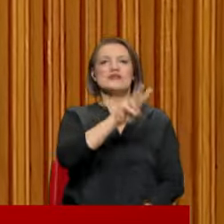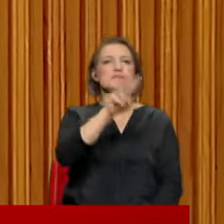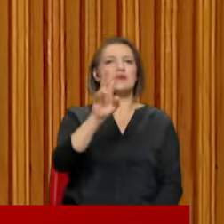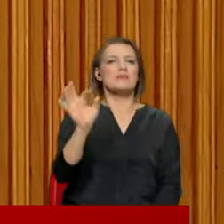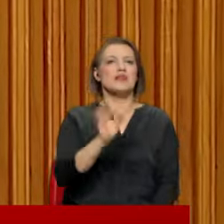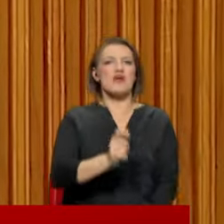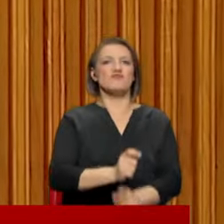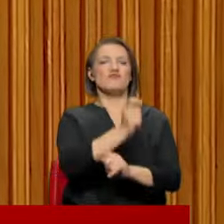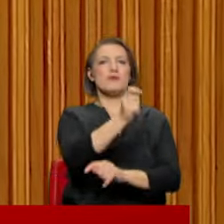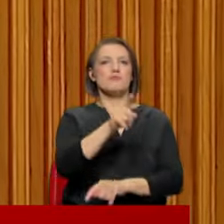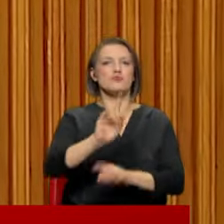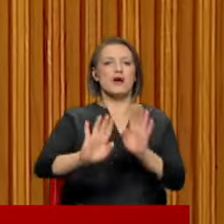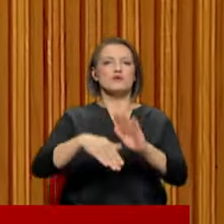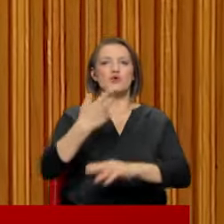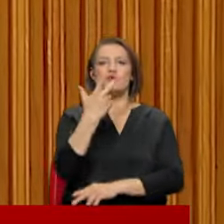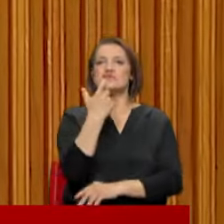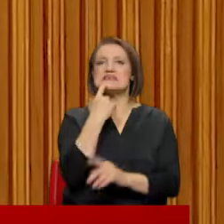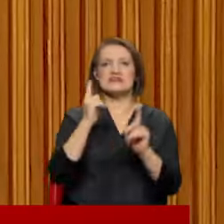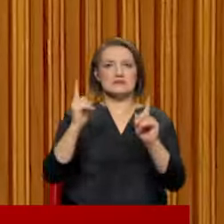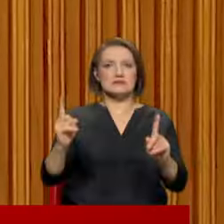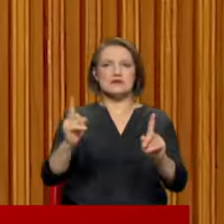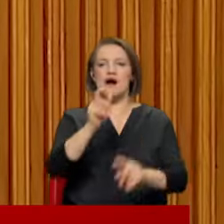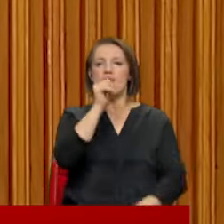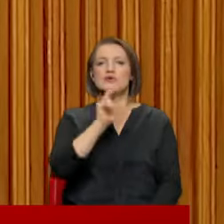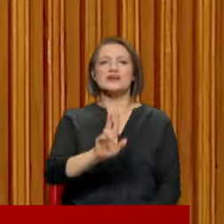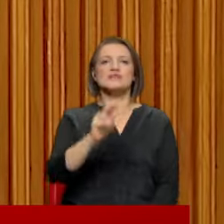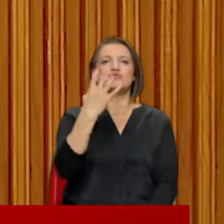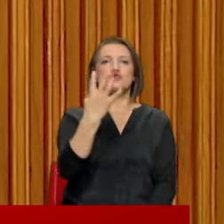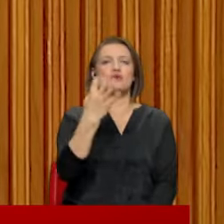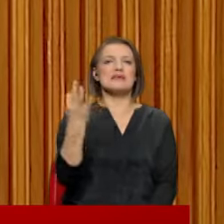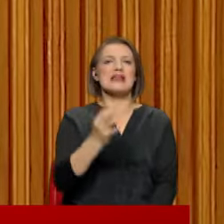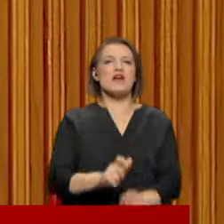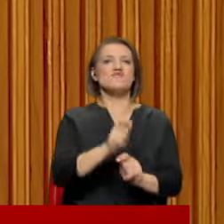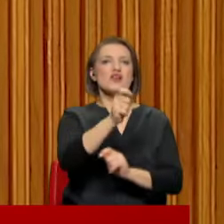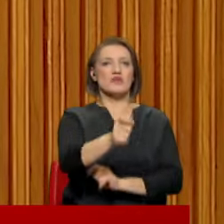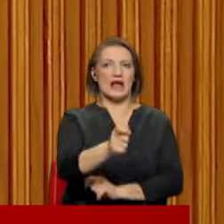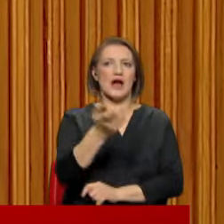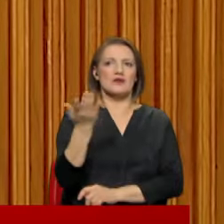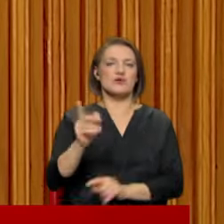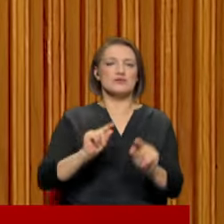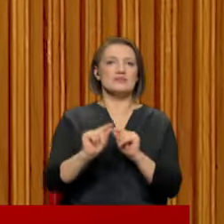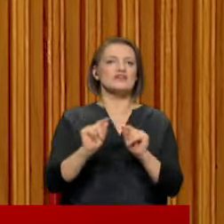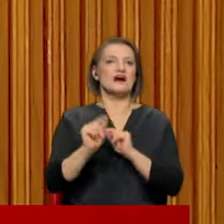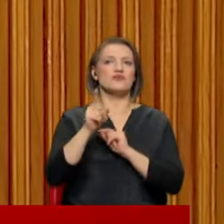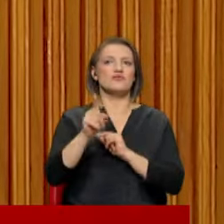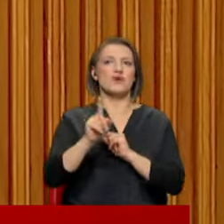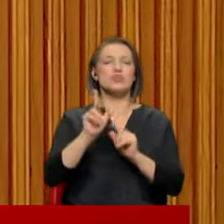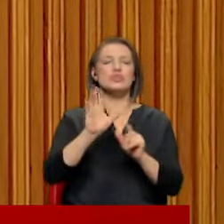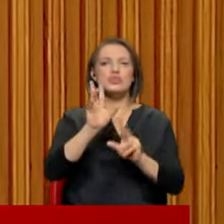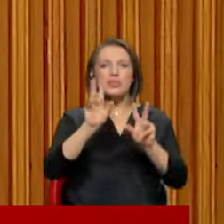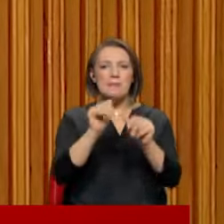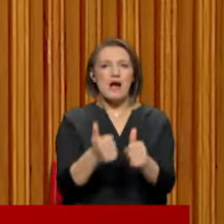milyar vermişler. Bundan sonraki 3 yıl 674 milyar verecekler. Tasarrufun tam 6